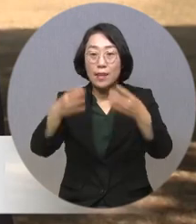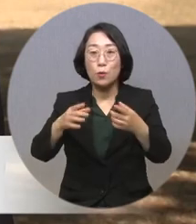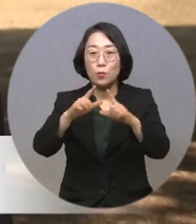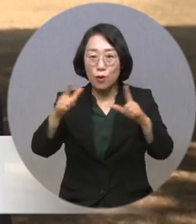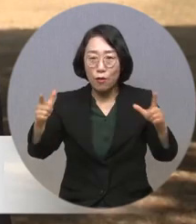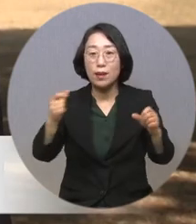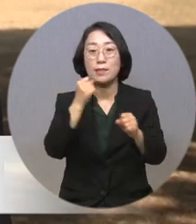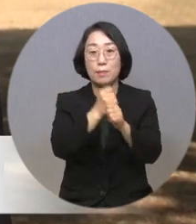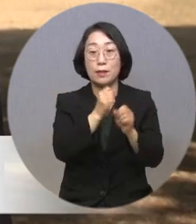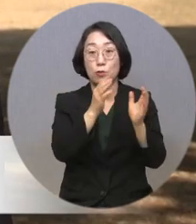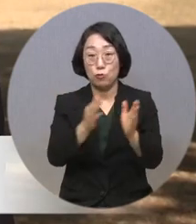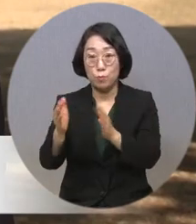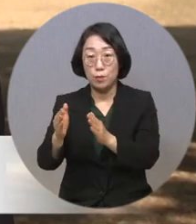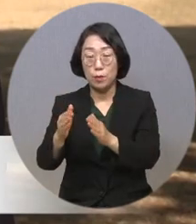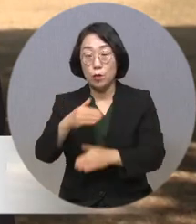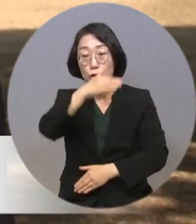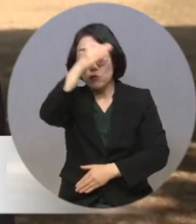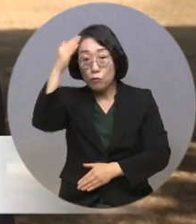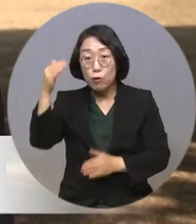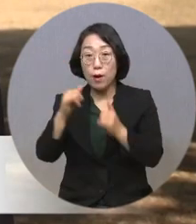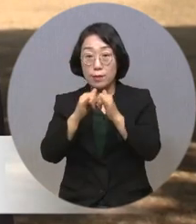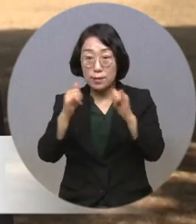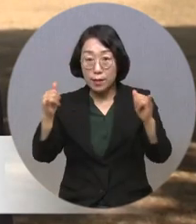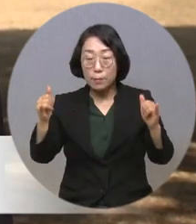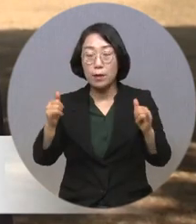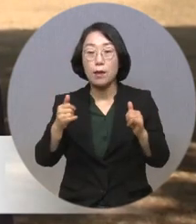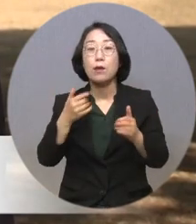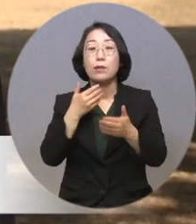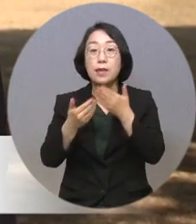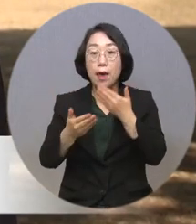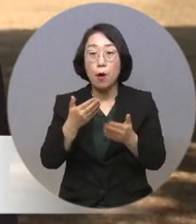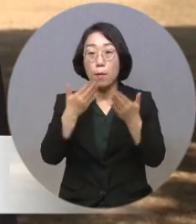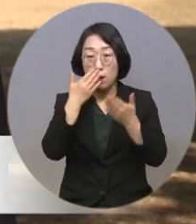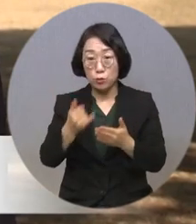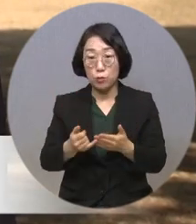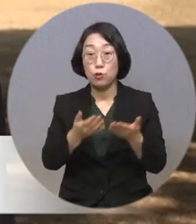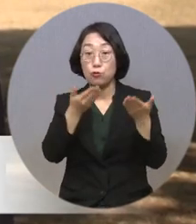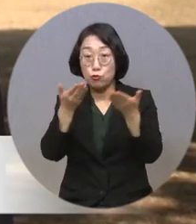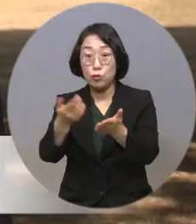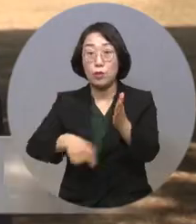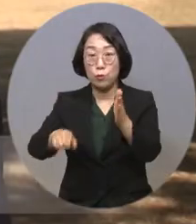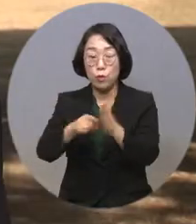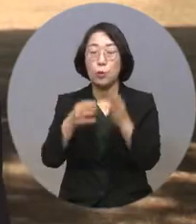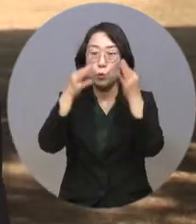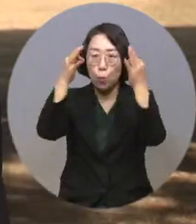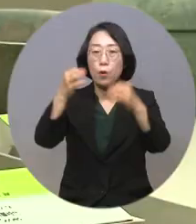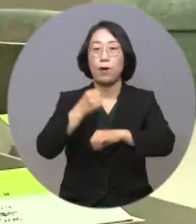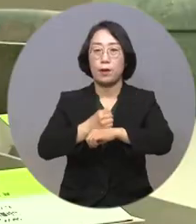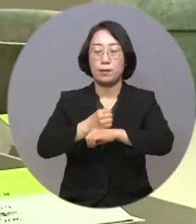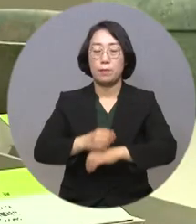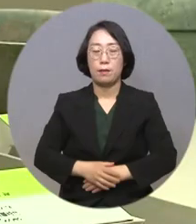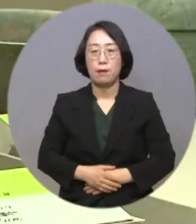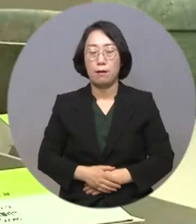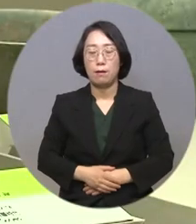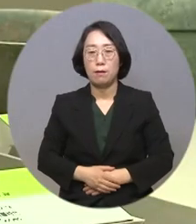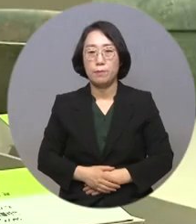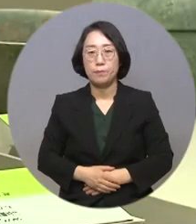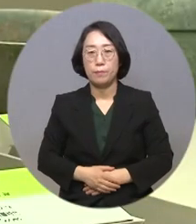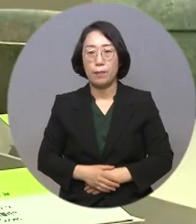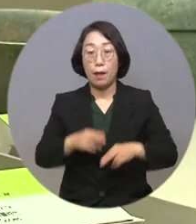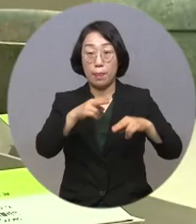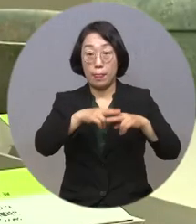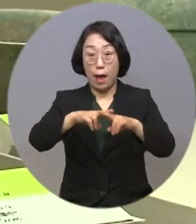개발하고 관람객에게 색다른 문화체험 서비스를 제공하는 데 만전을 기하겠습니다. 한편